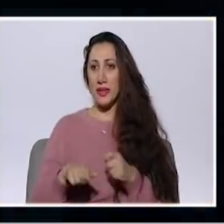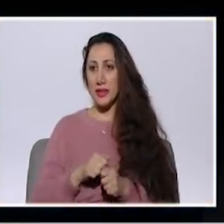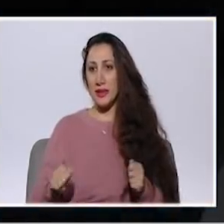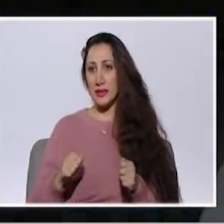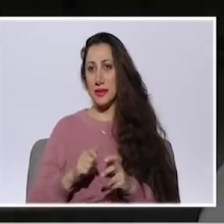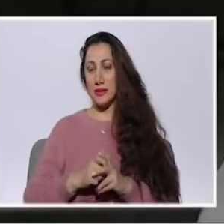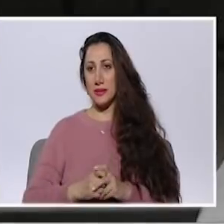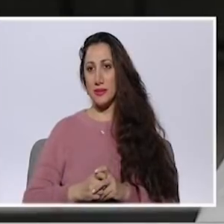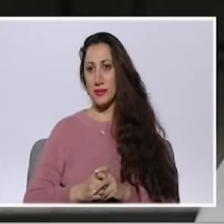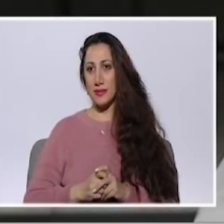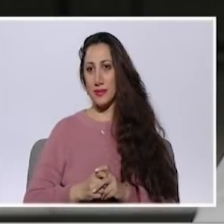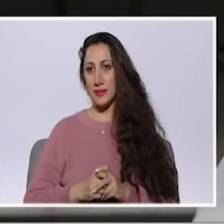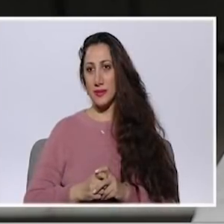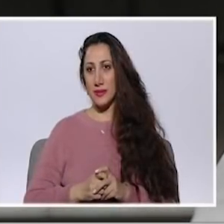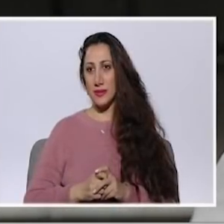عليه.